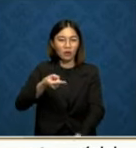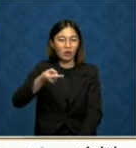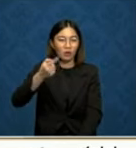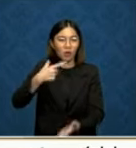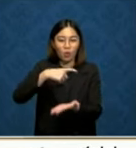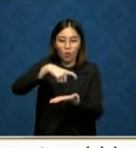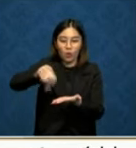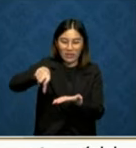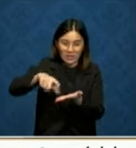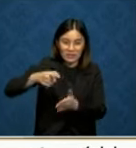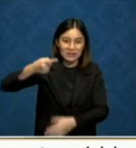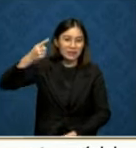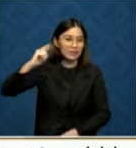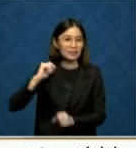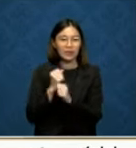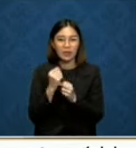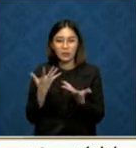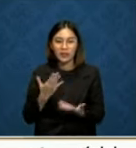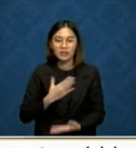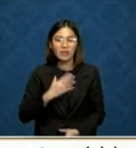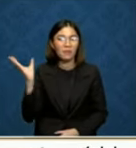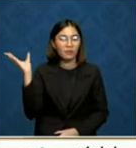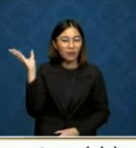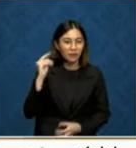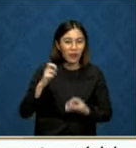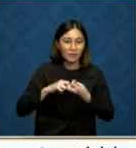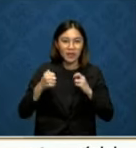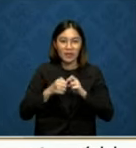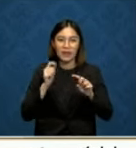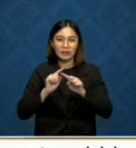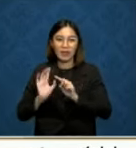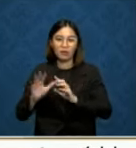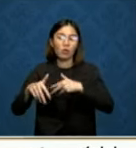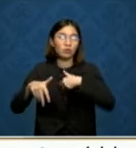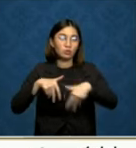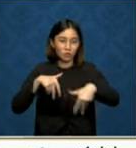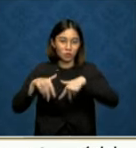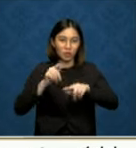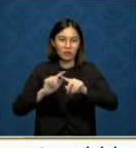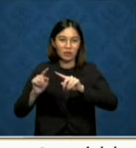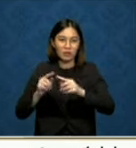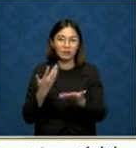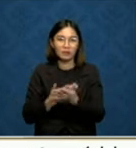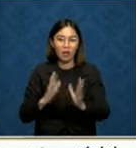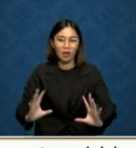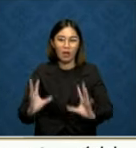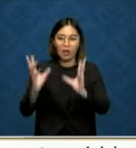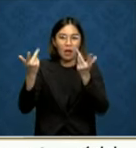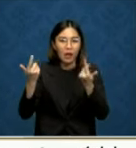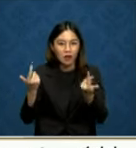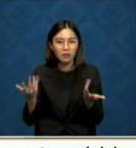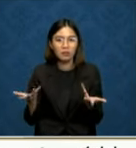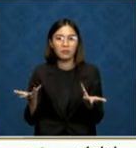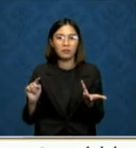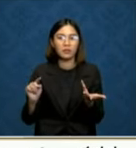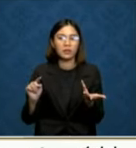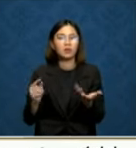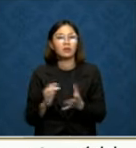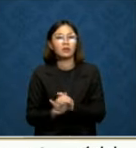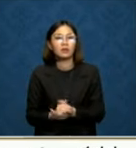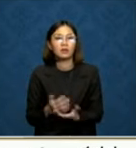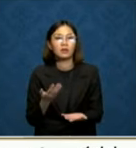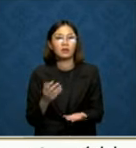ำเรจอย่ไรนะคะนี้เองได้มโอกาสรัฟังปัญหาของผู้บริโภคที่ศูยเสียเงินไม่วาจะราย